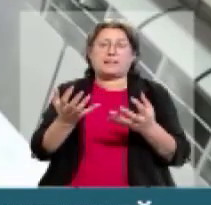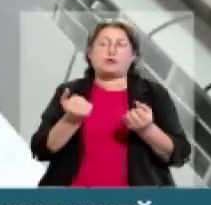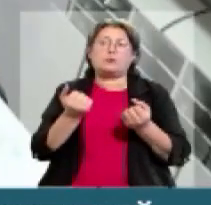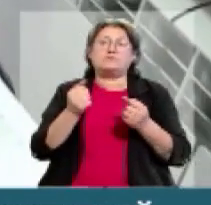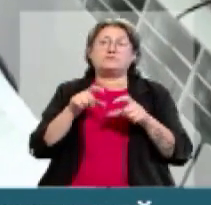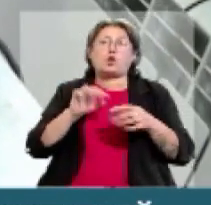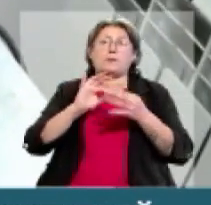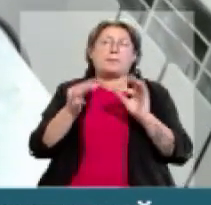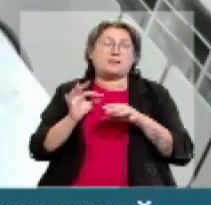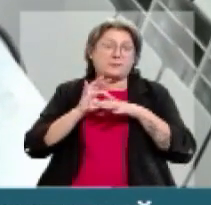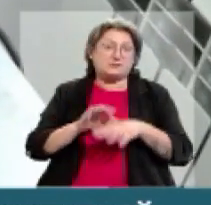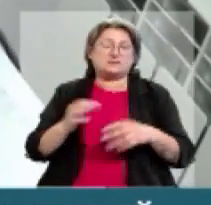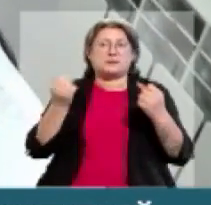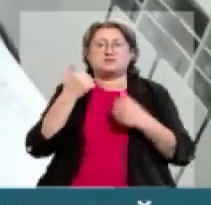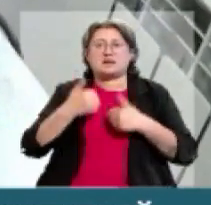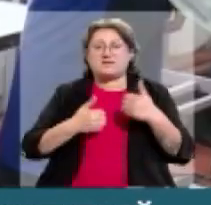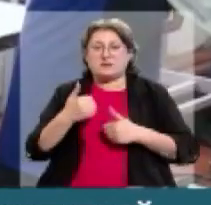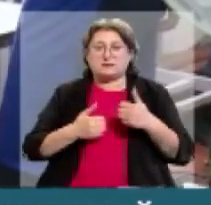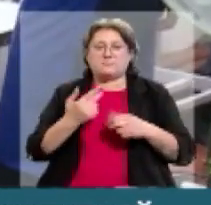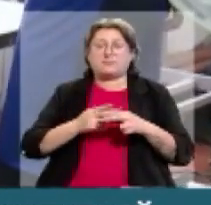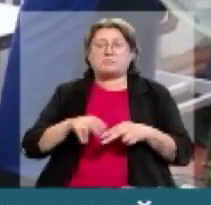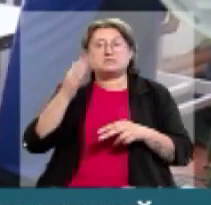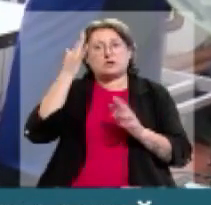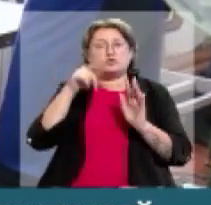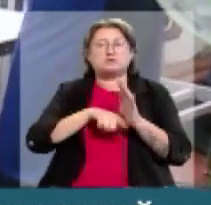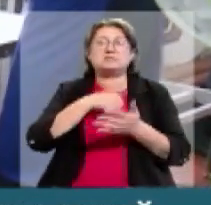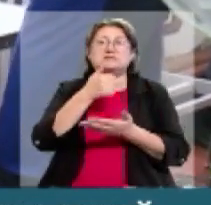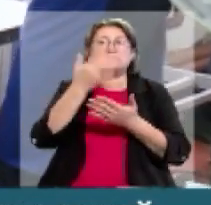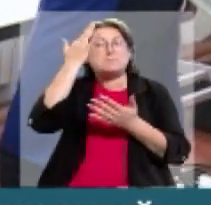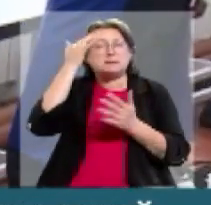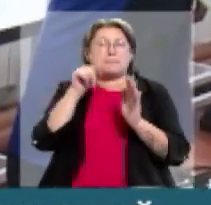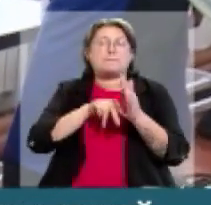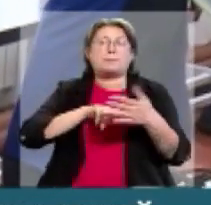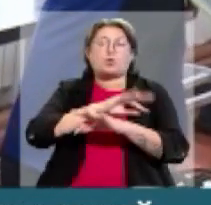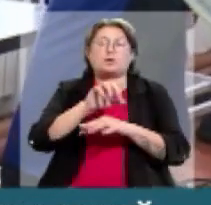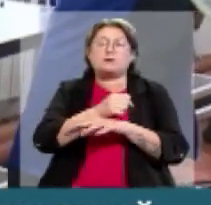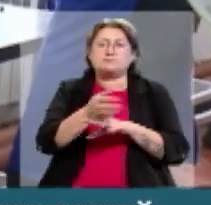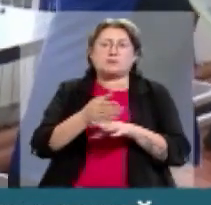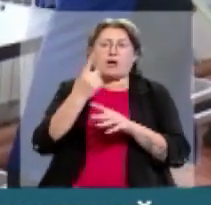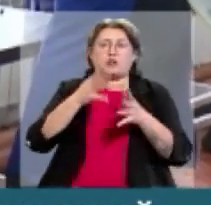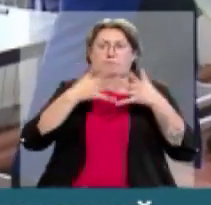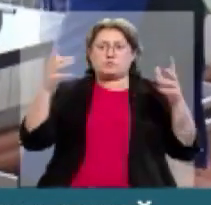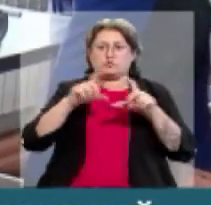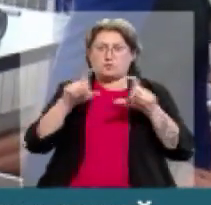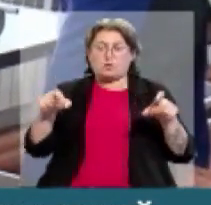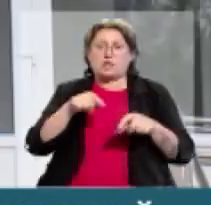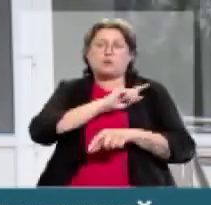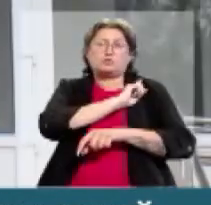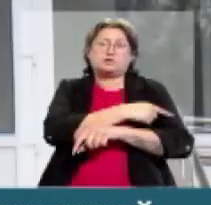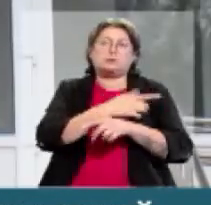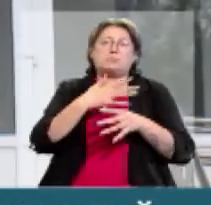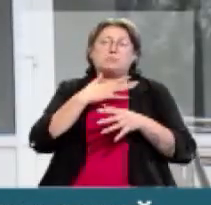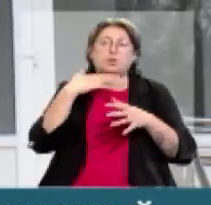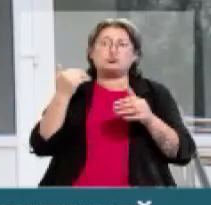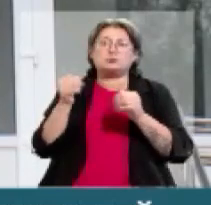себя школьные олимпиады и спортивные соревнования. В этом заключается основная суть проекта. Оснащение одной большой школы усиливает множество